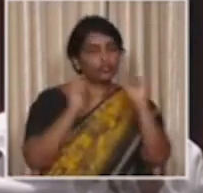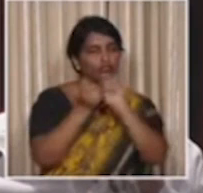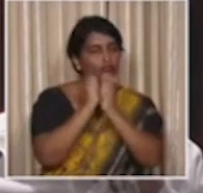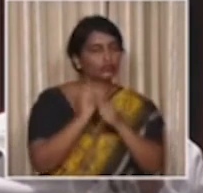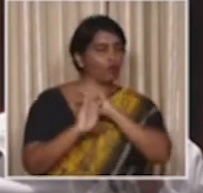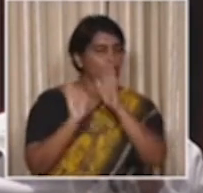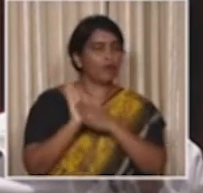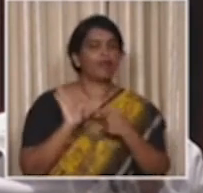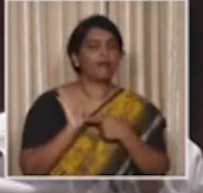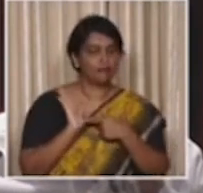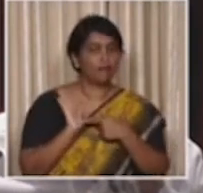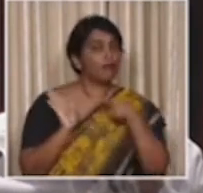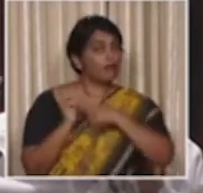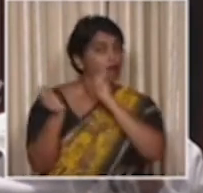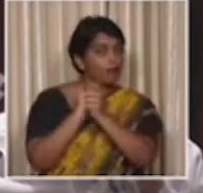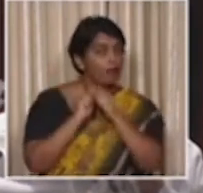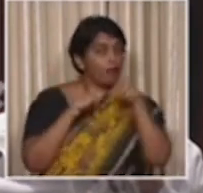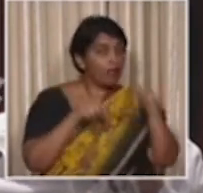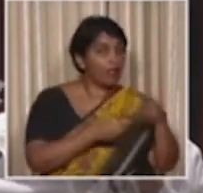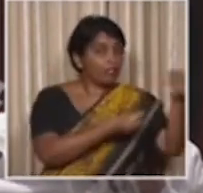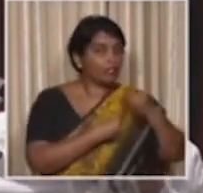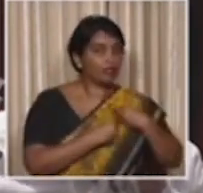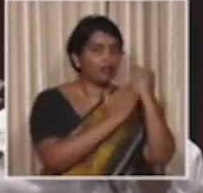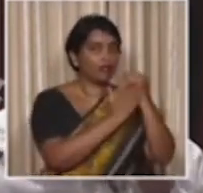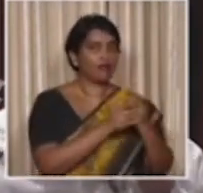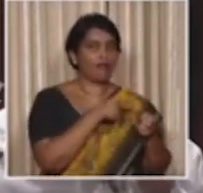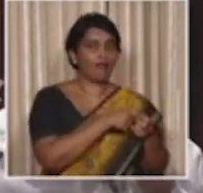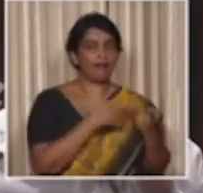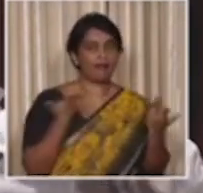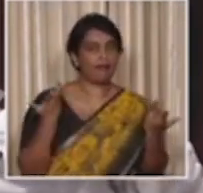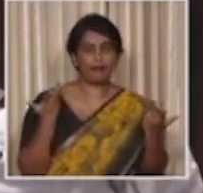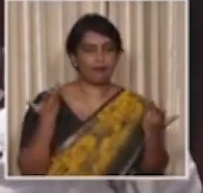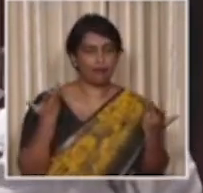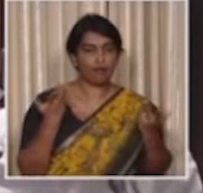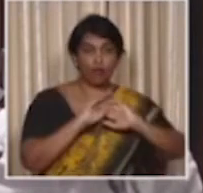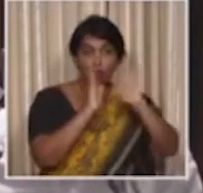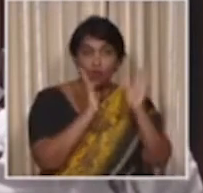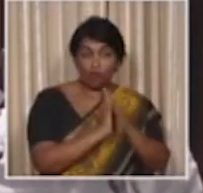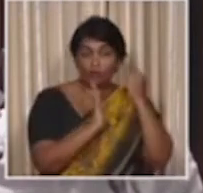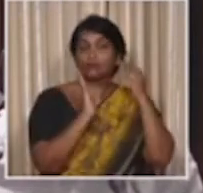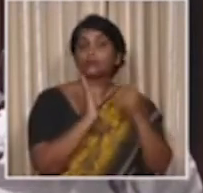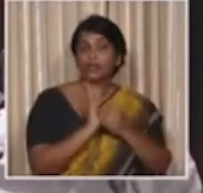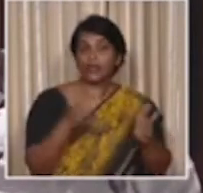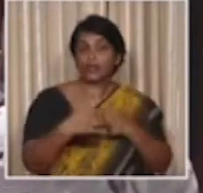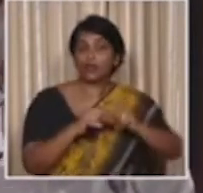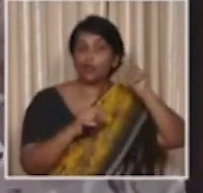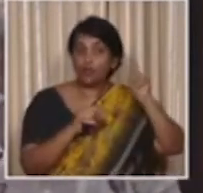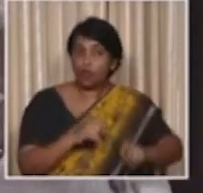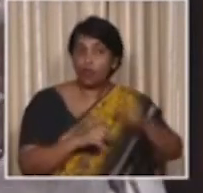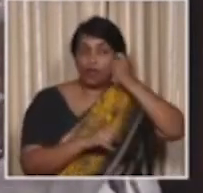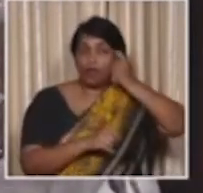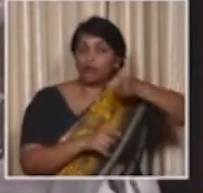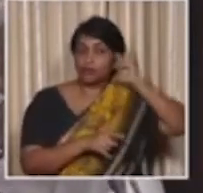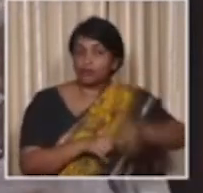ඇතුළත් කරලා තියෙනවා. හැබැයි මේ සංශෝධනය අද ඉදිරිපත් කරන යෝජනාවට නැහැ. අද යෝජනාවේ සමස්ත හරය බවට පත් වෙන්නේ කැබිනට් මණ්ඩලයේ ගත්ත තීන්දුව